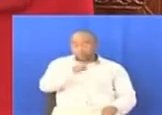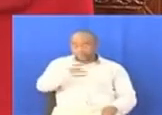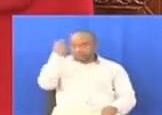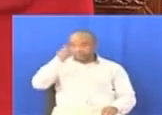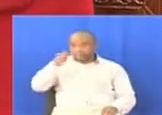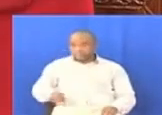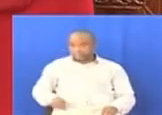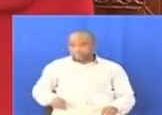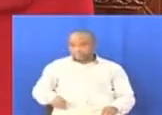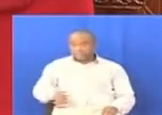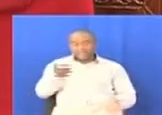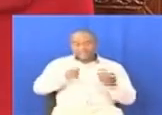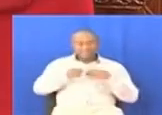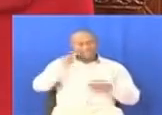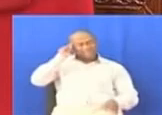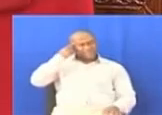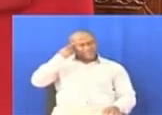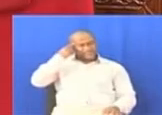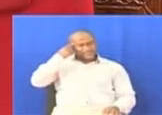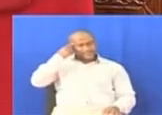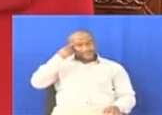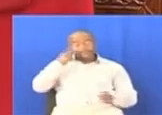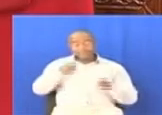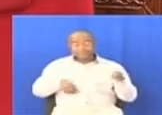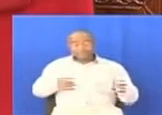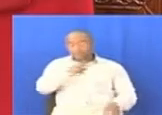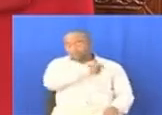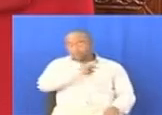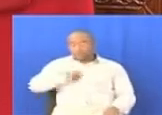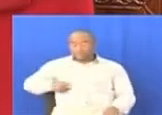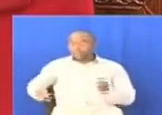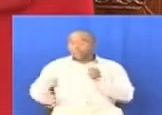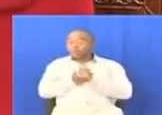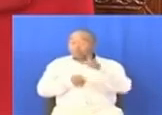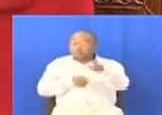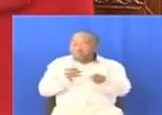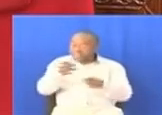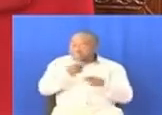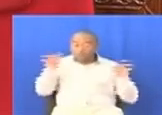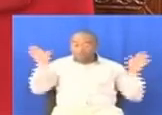ambaye alidhani kwamba Rais Magufuli ni malaika,